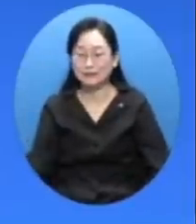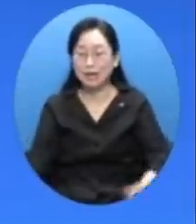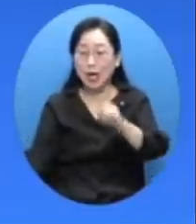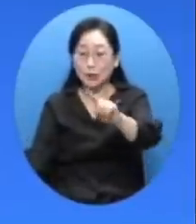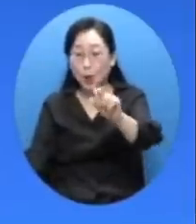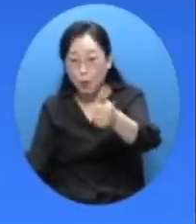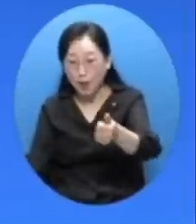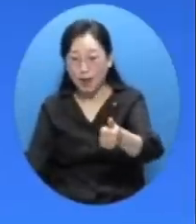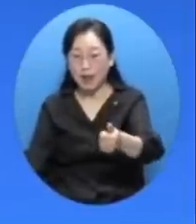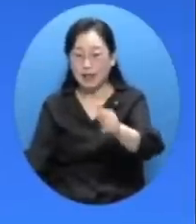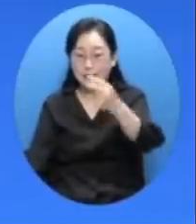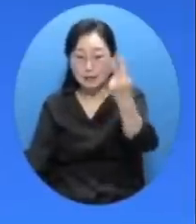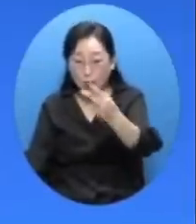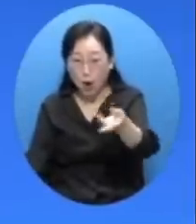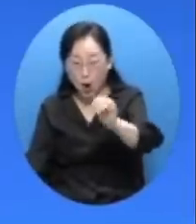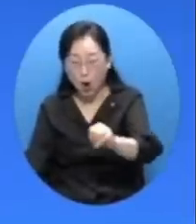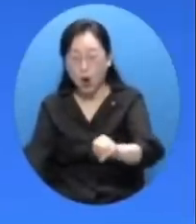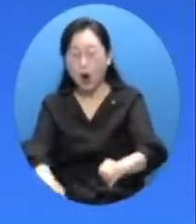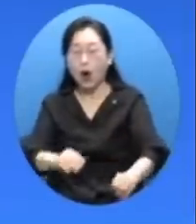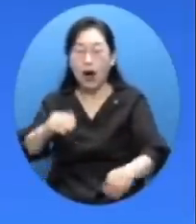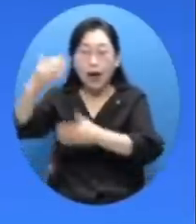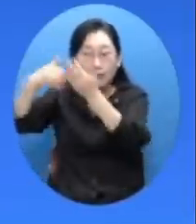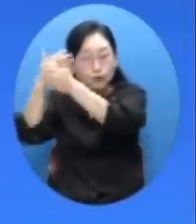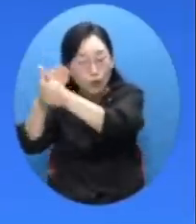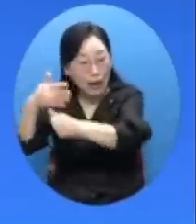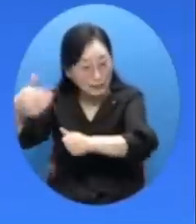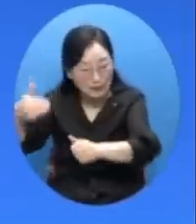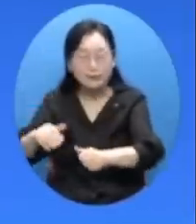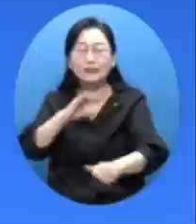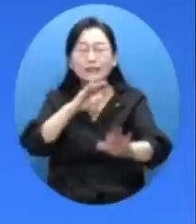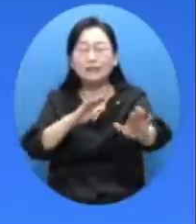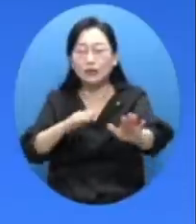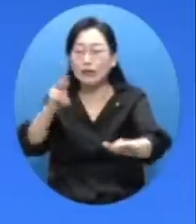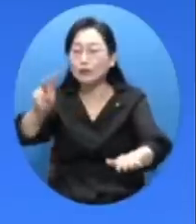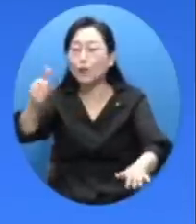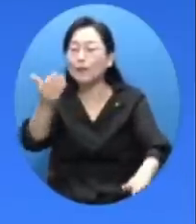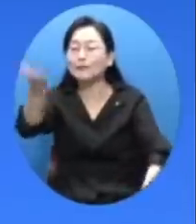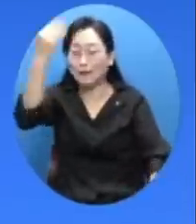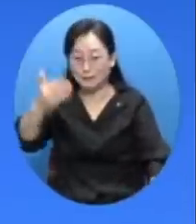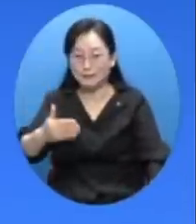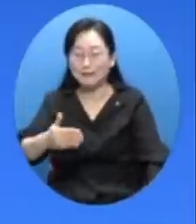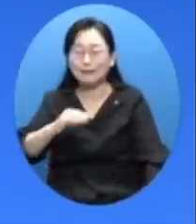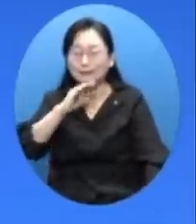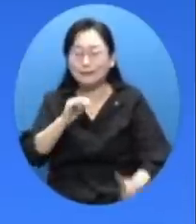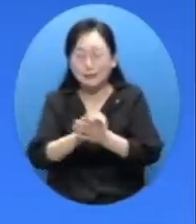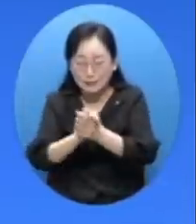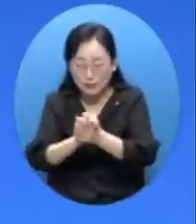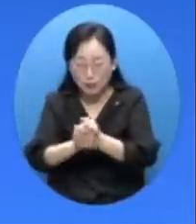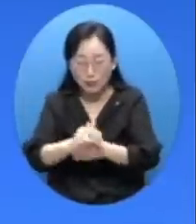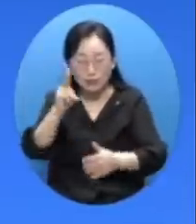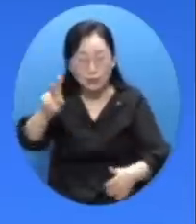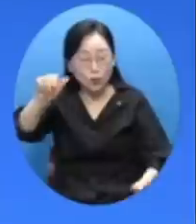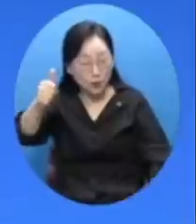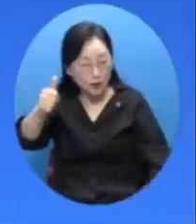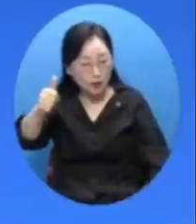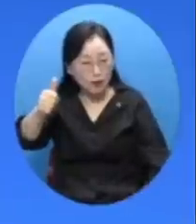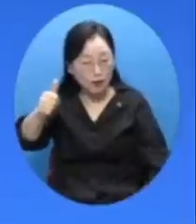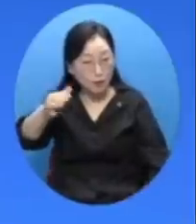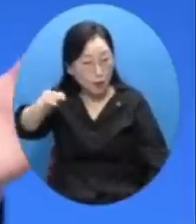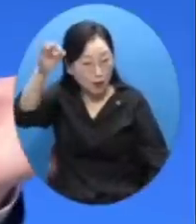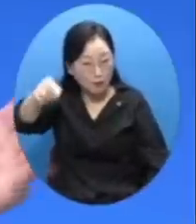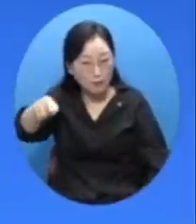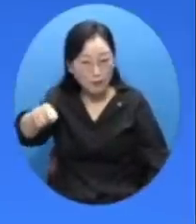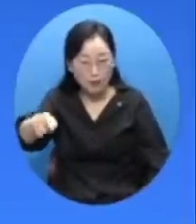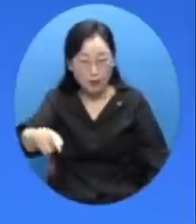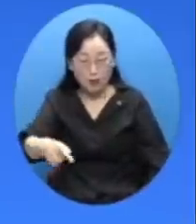1500억 2000억 기도하는데 하나님 아직 아니다 2500억 이상은 받아라 그래서 기도하니까 2500억쯤 되니까 막